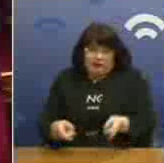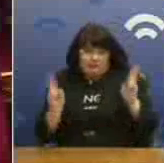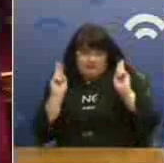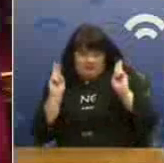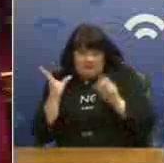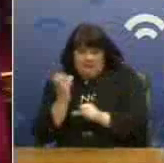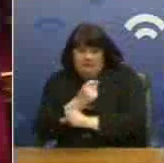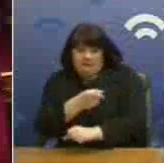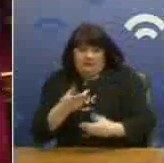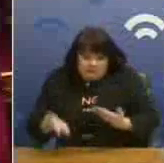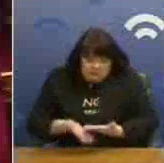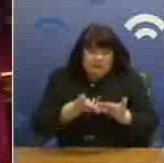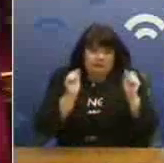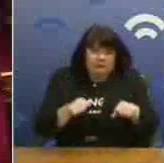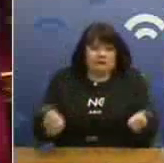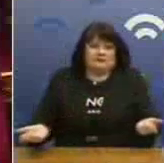σας.